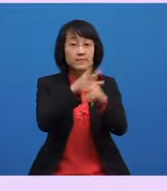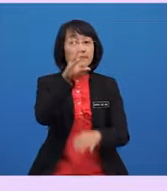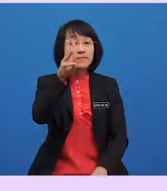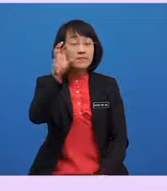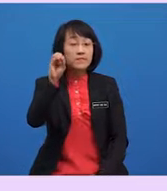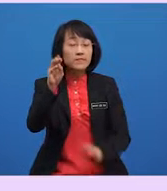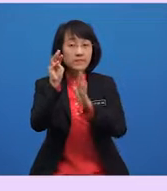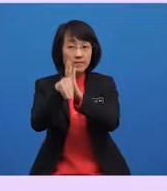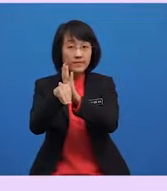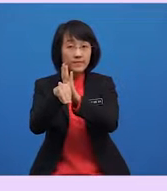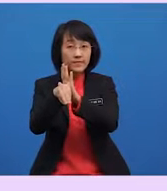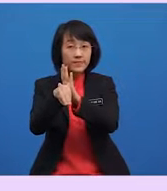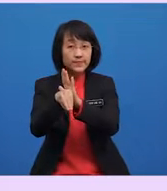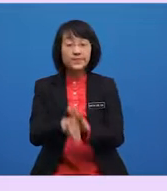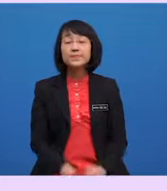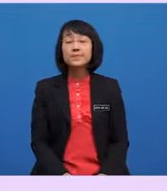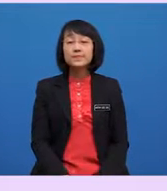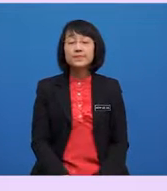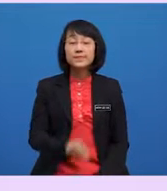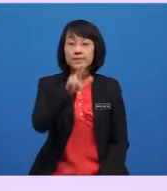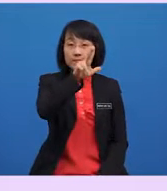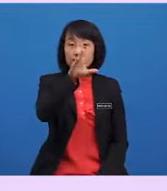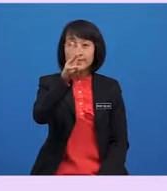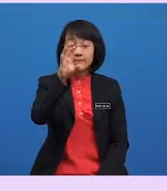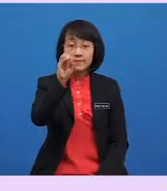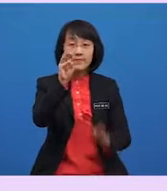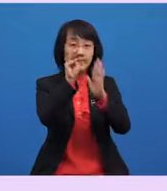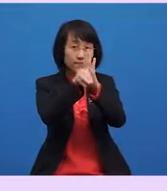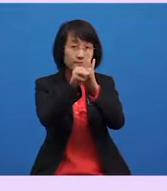ialah 360 minit.